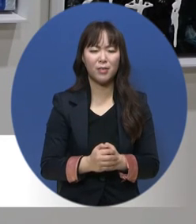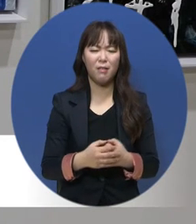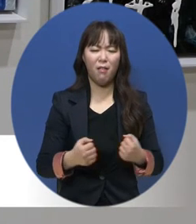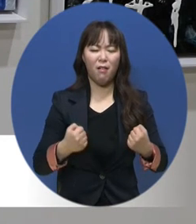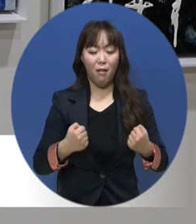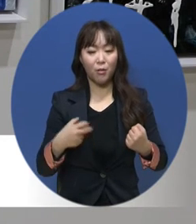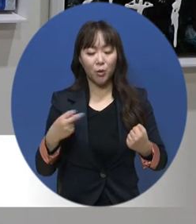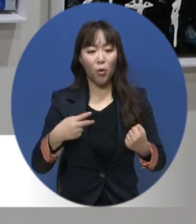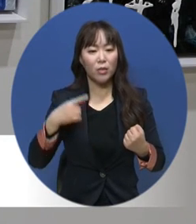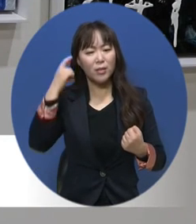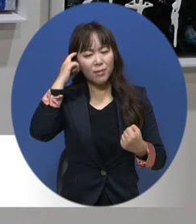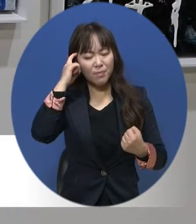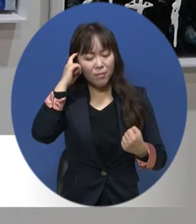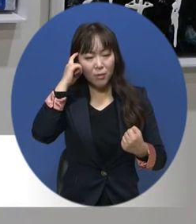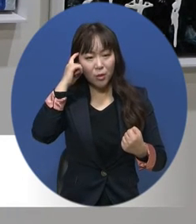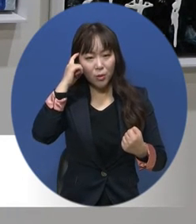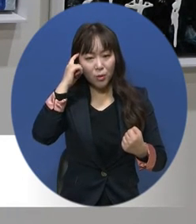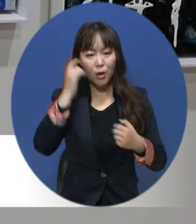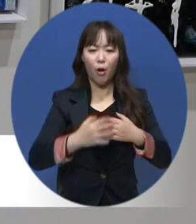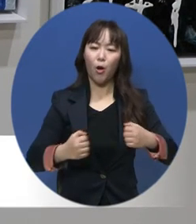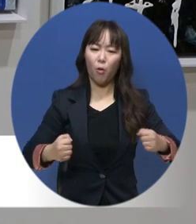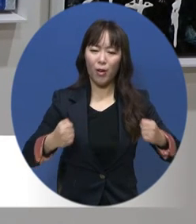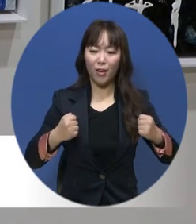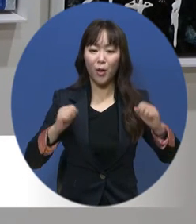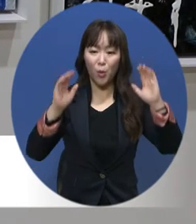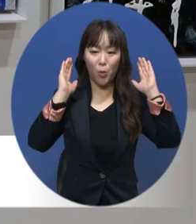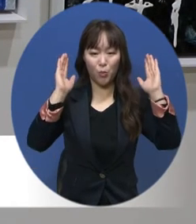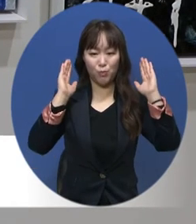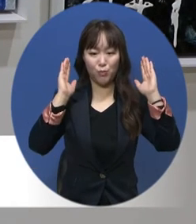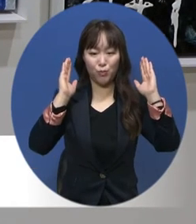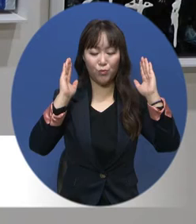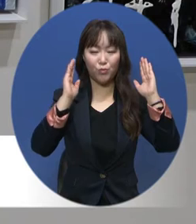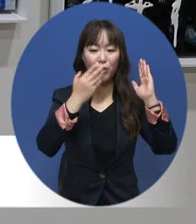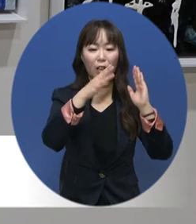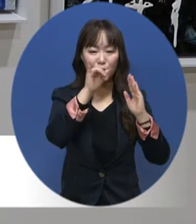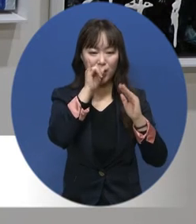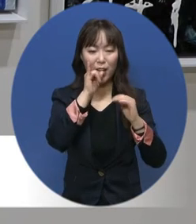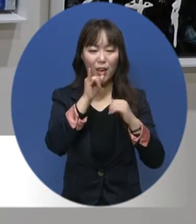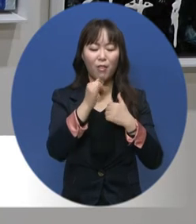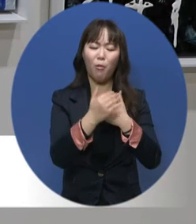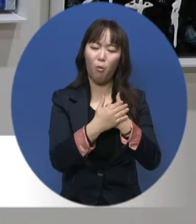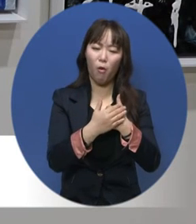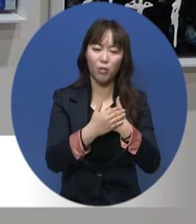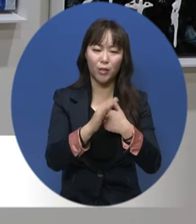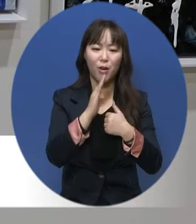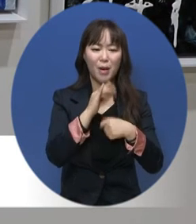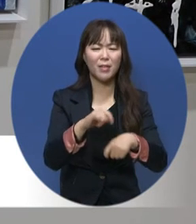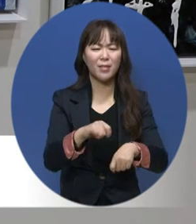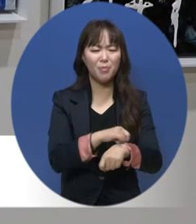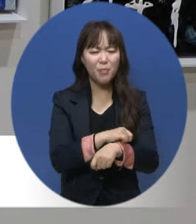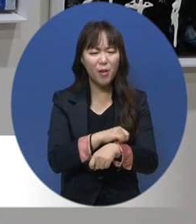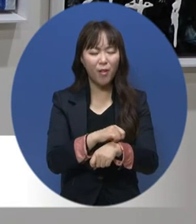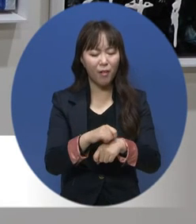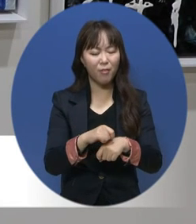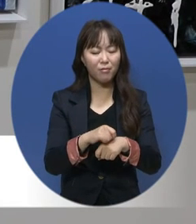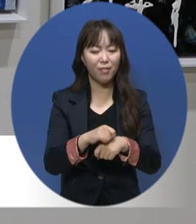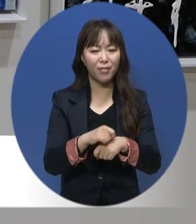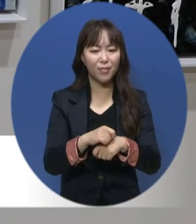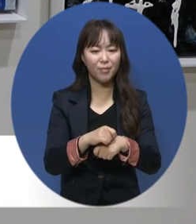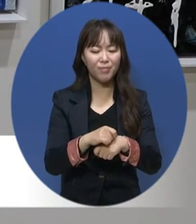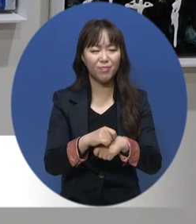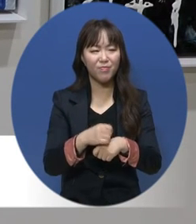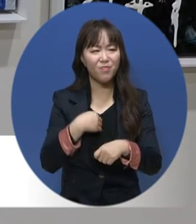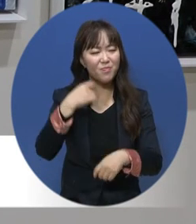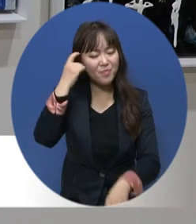체력적으로 그리고 정신적으로 이제 건강하게 이제 공부를 할 수 있게 해줘서 좀 특별히